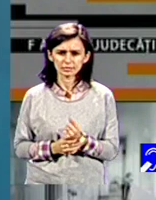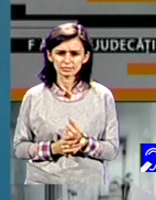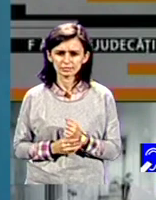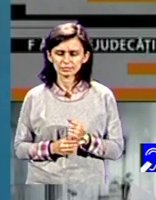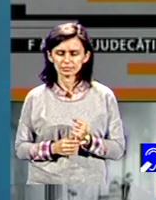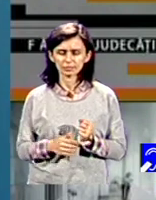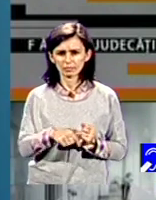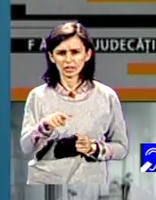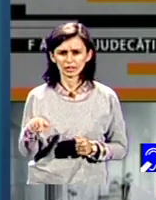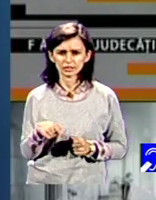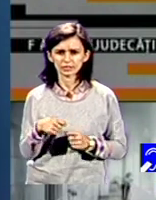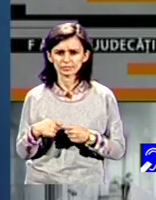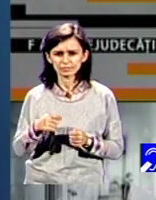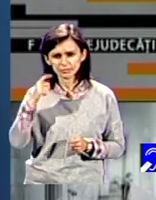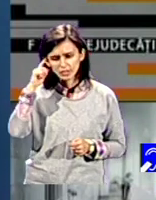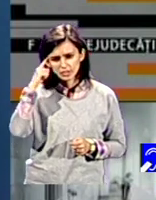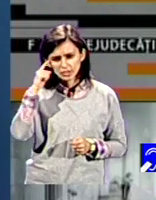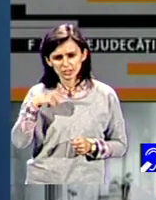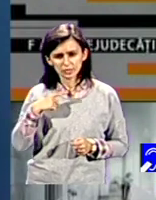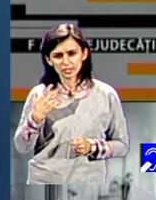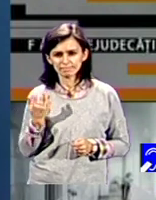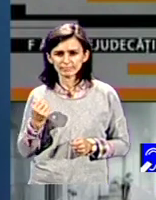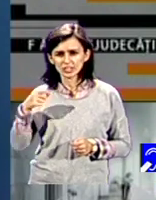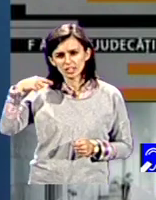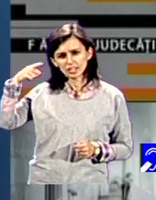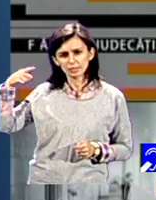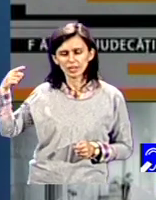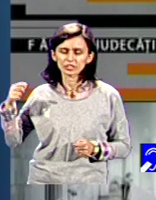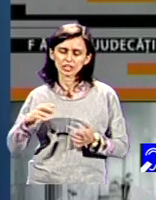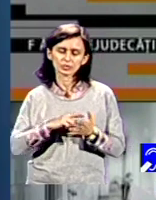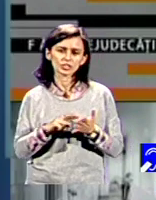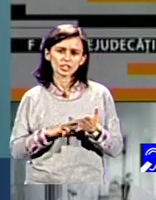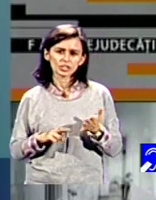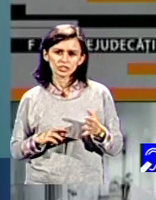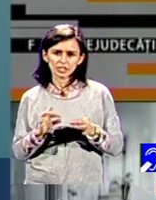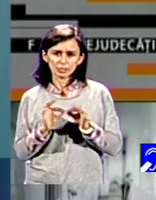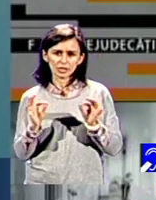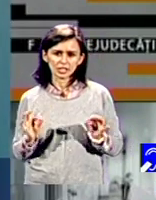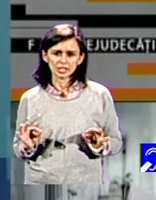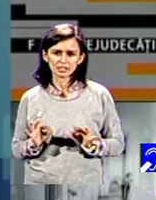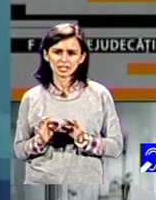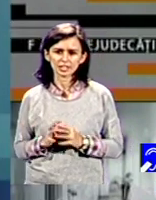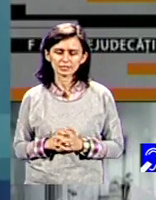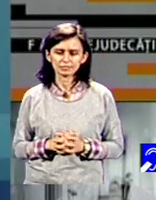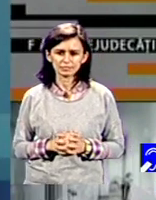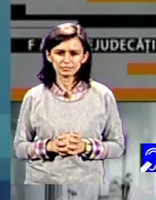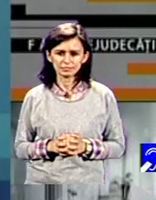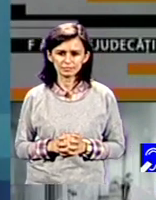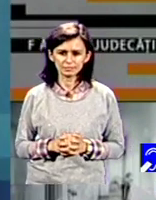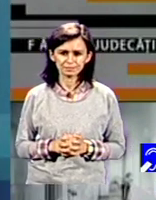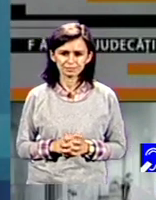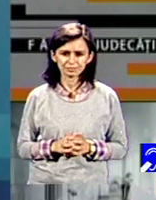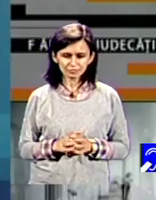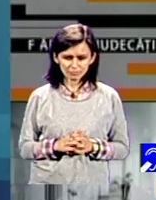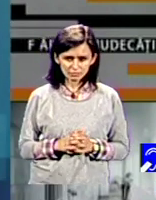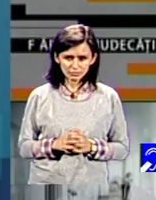știm este doar ceea ce ne imaginam si ceea ce citim in presa despre acest alfabet ori presa a scris intru în stil